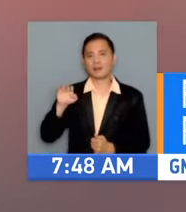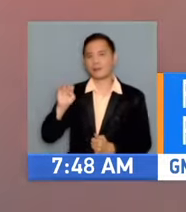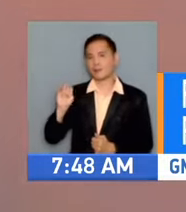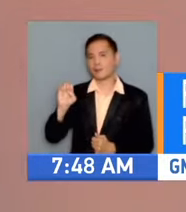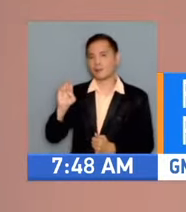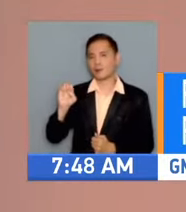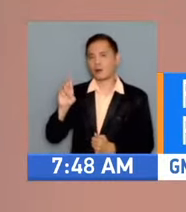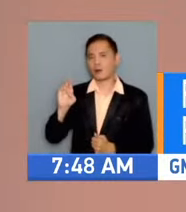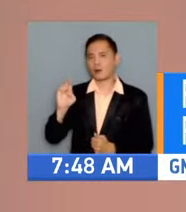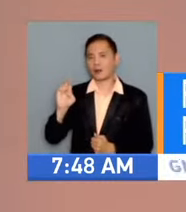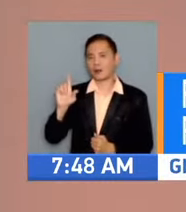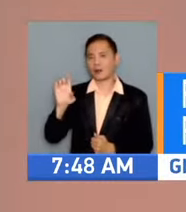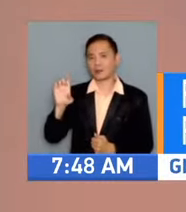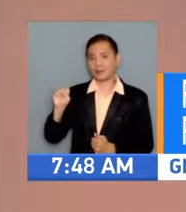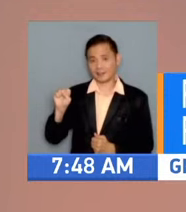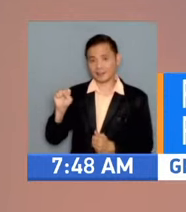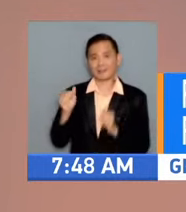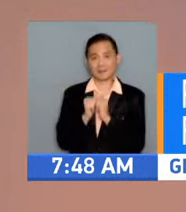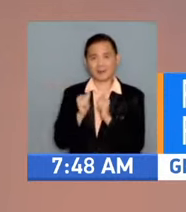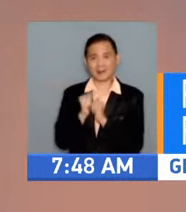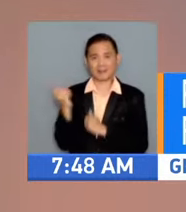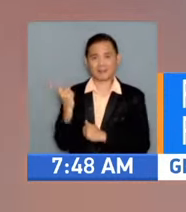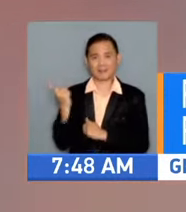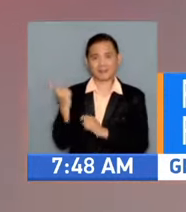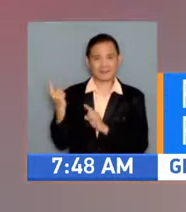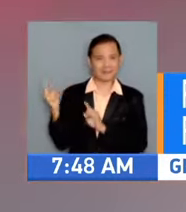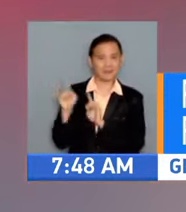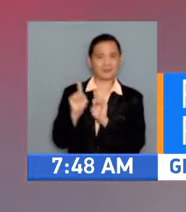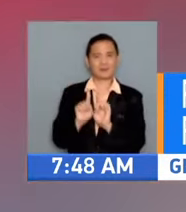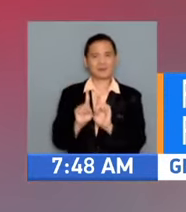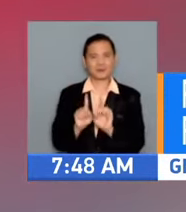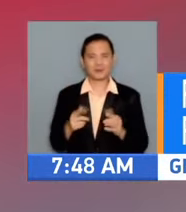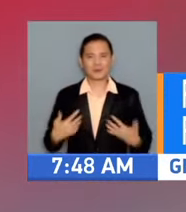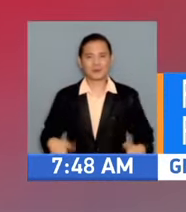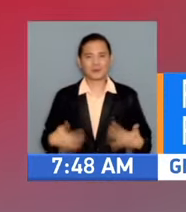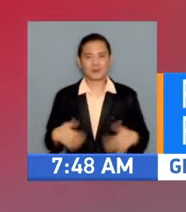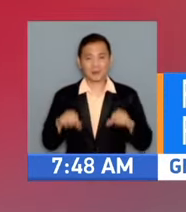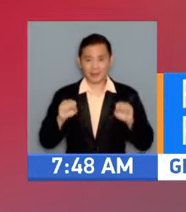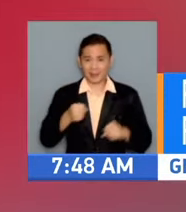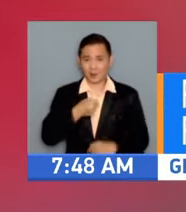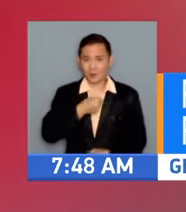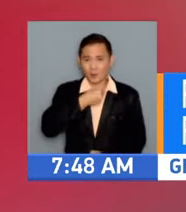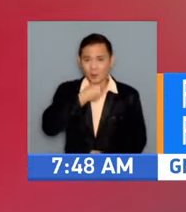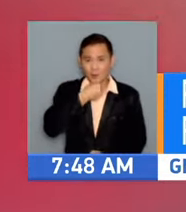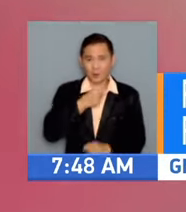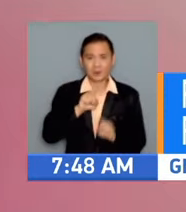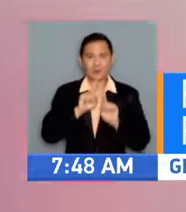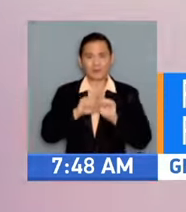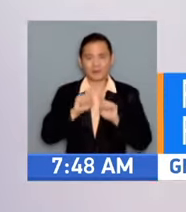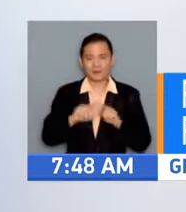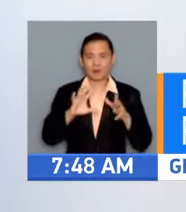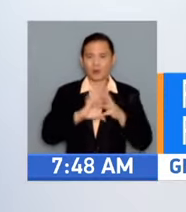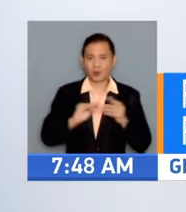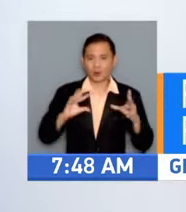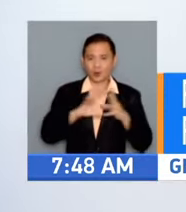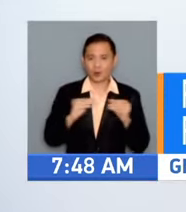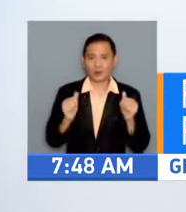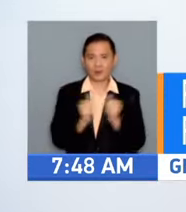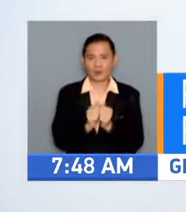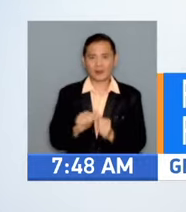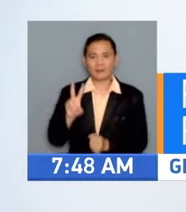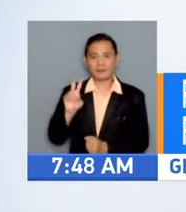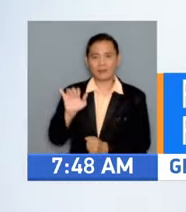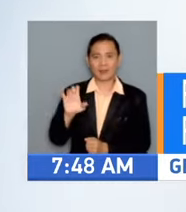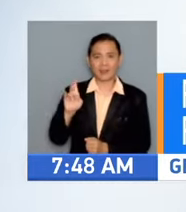Oh! Grabe, sino mag-aakala na makakapag-host ako ng segment with Miss Vicky!